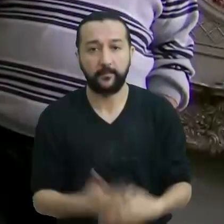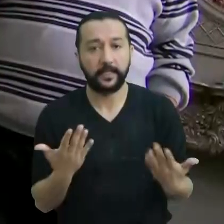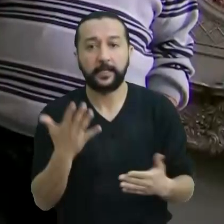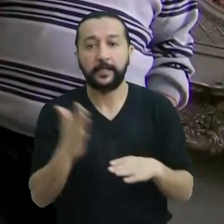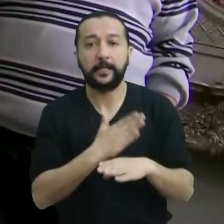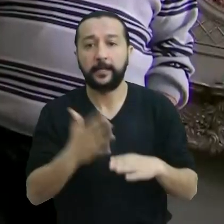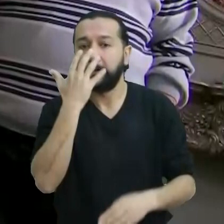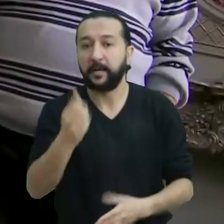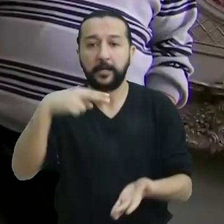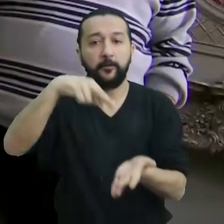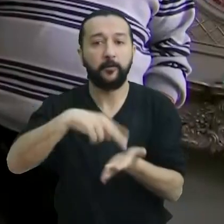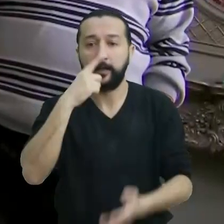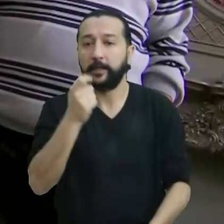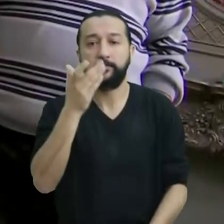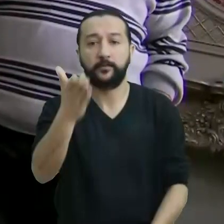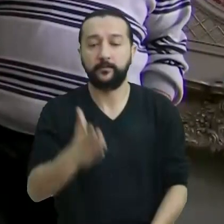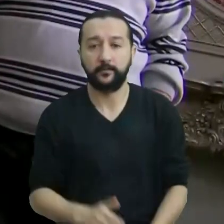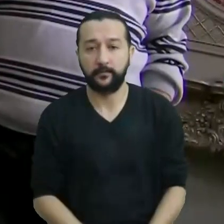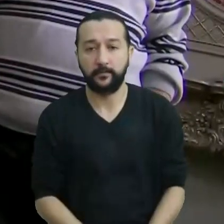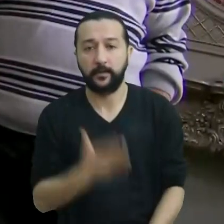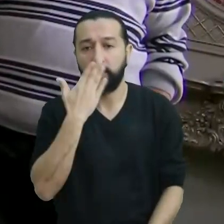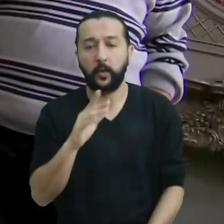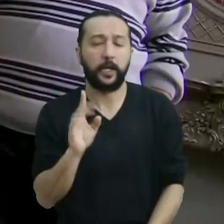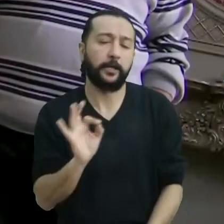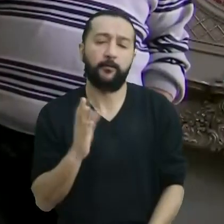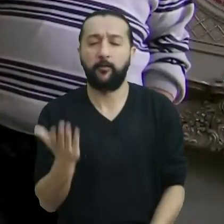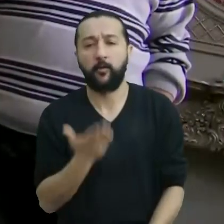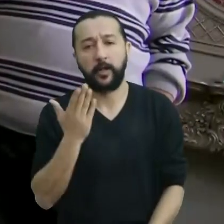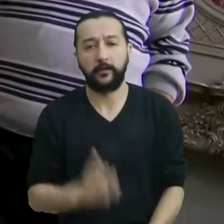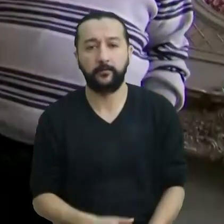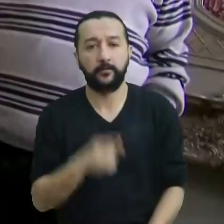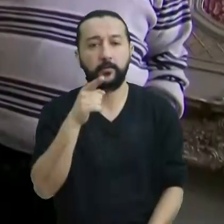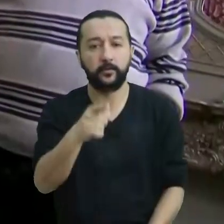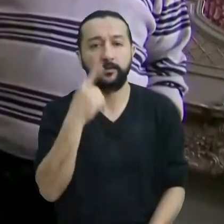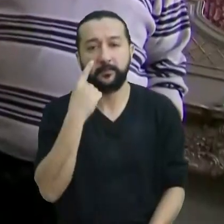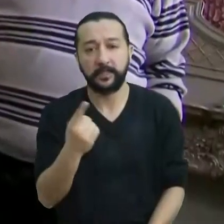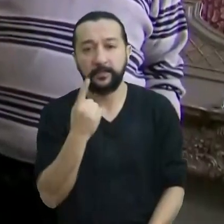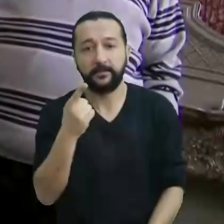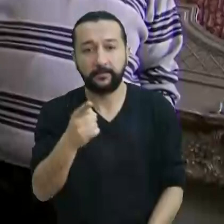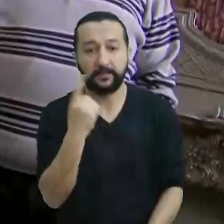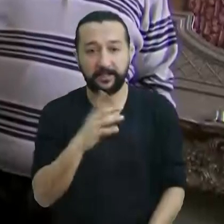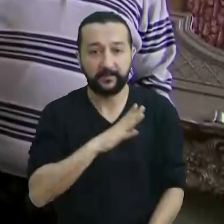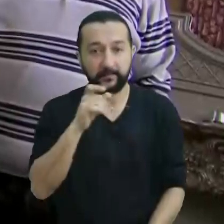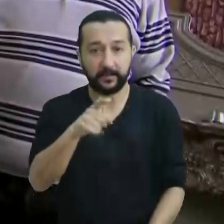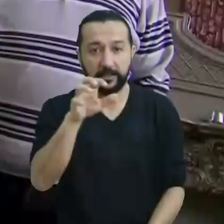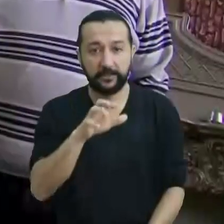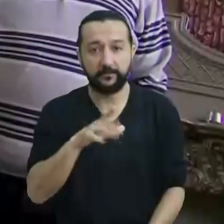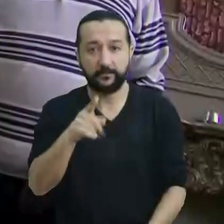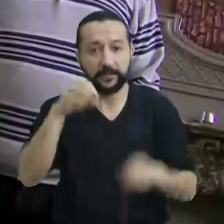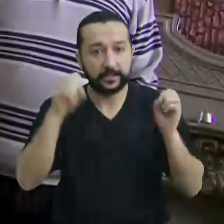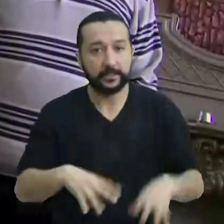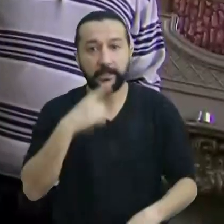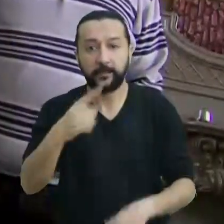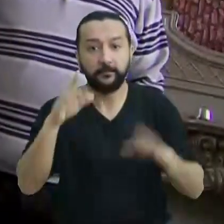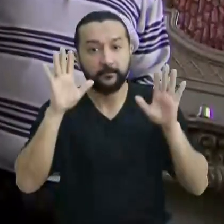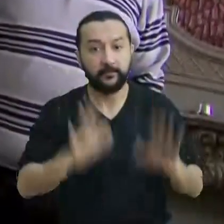Neden dikileniyor acaba ya tepemde? Yok yani hiç öyle, böyle şurası falan mı kaşınmıştır şurası?